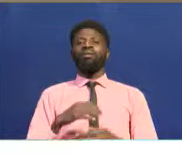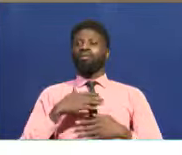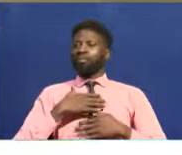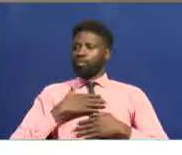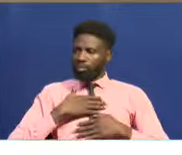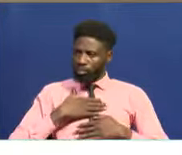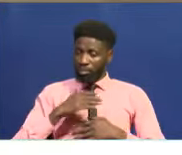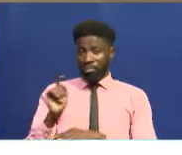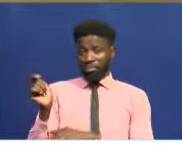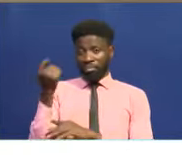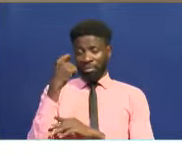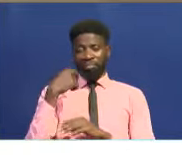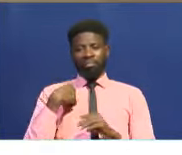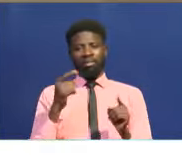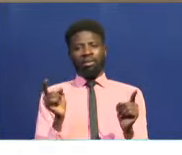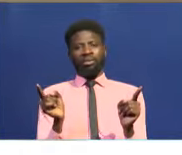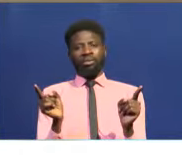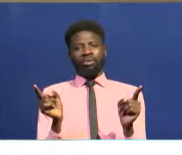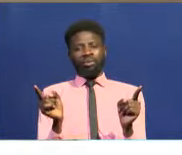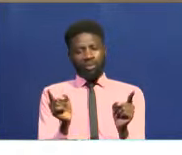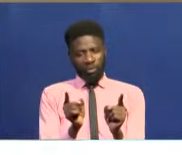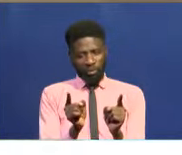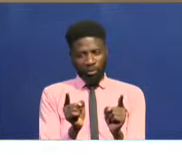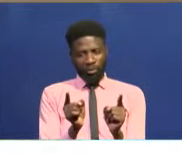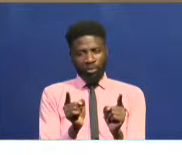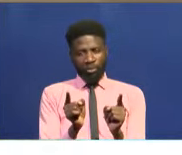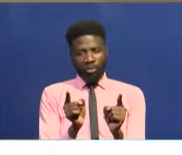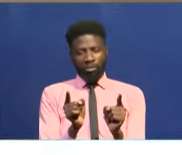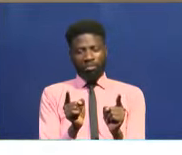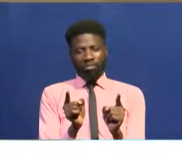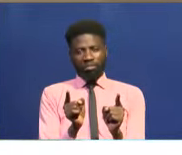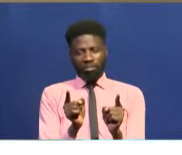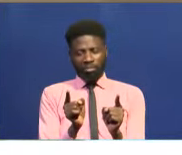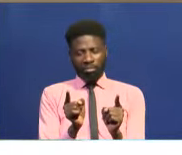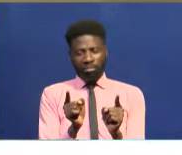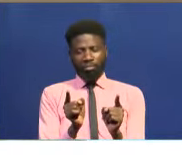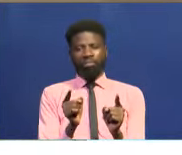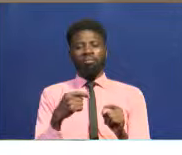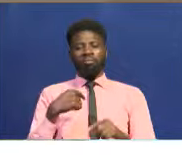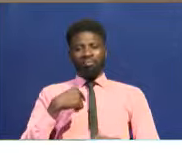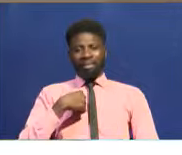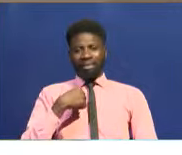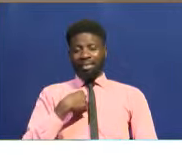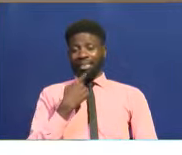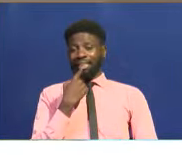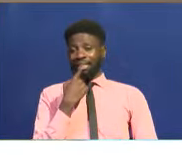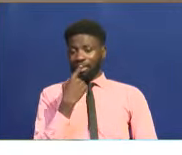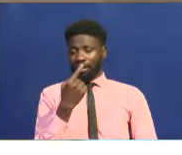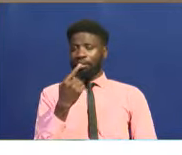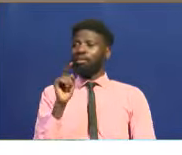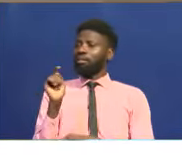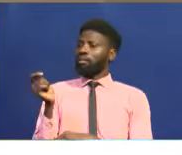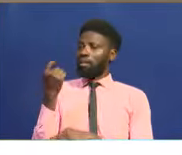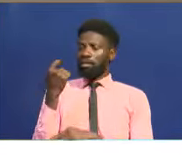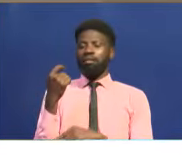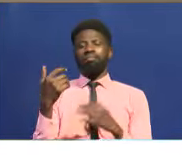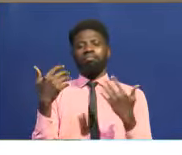kwa kifupi sana, ningependa tu kusema kwamba Kenya ni nchi ya ajabu.